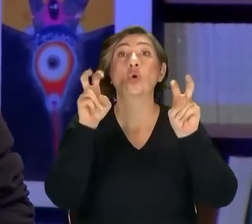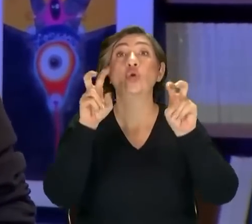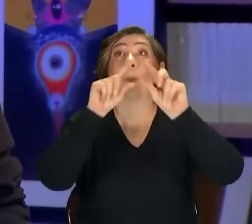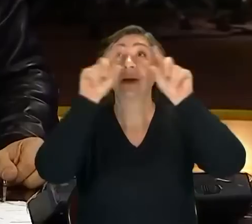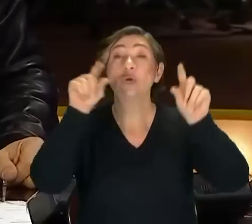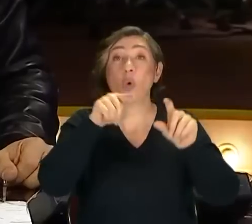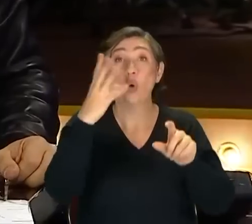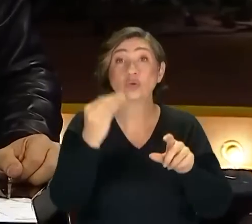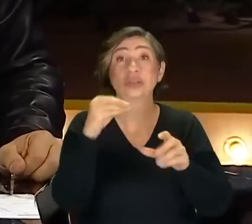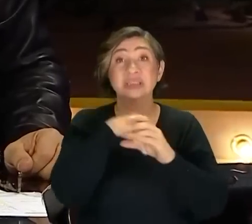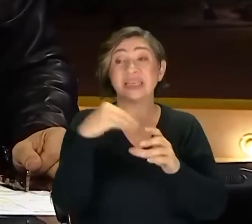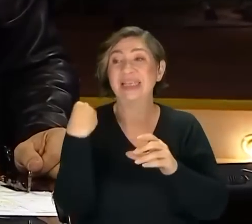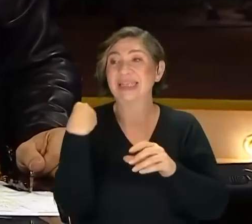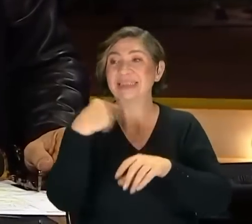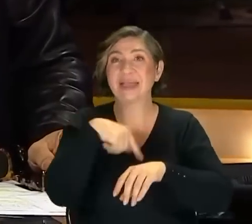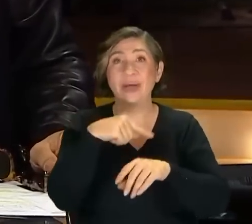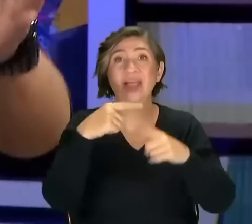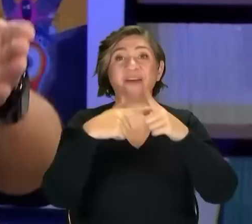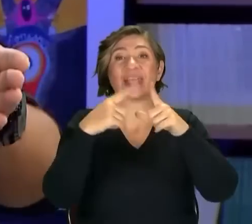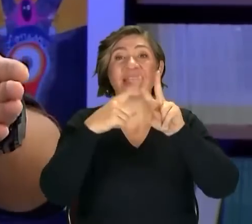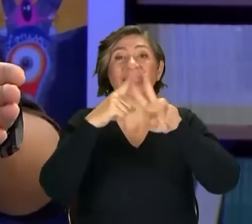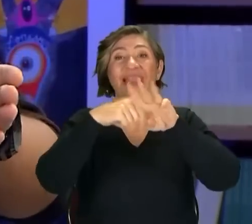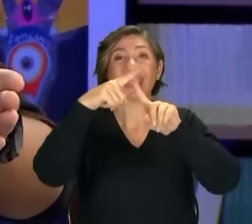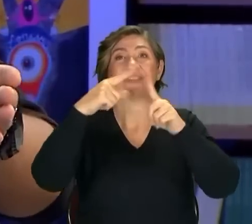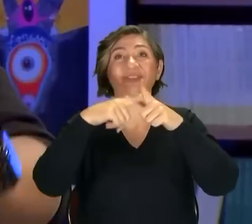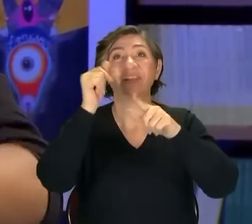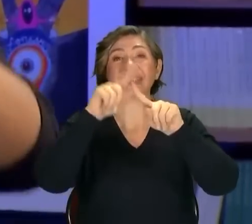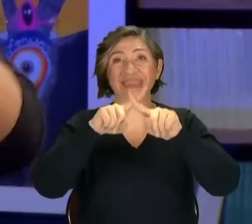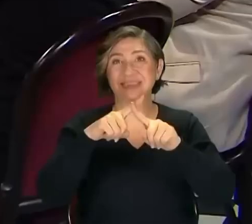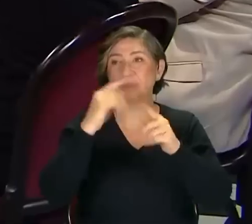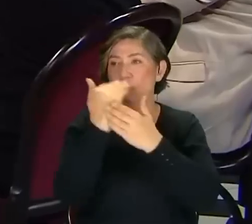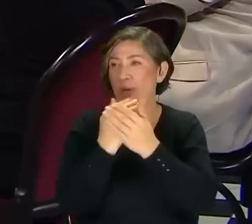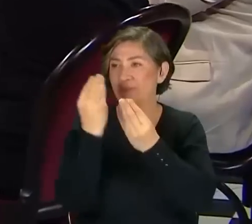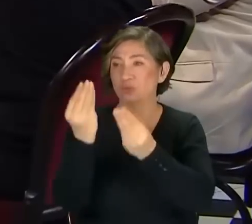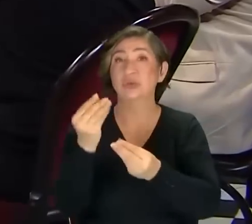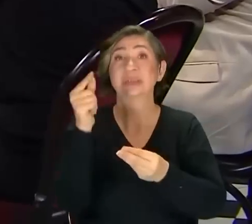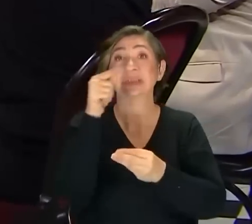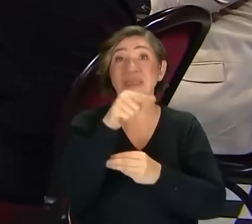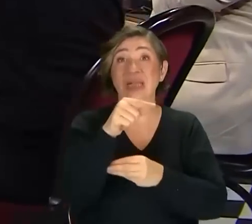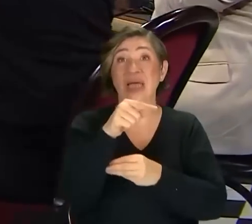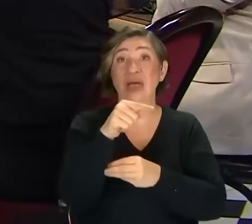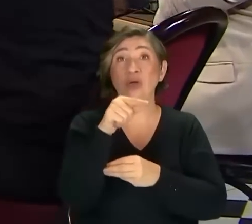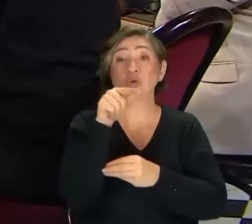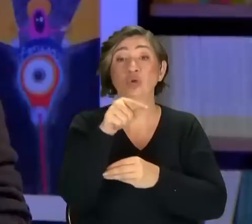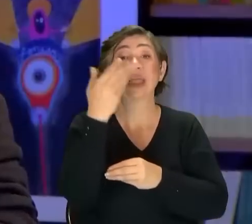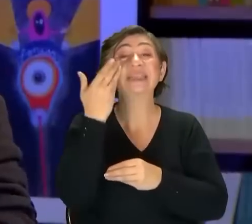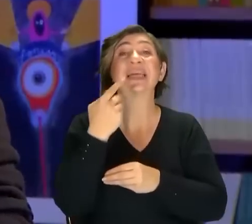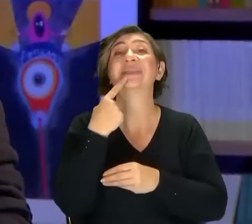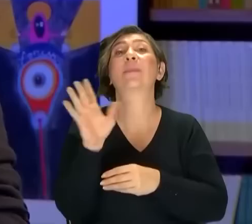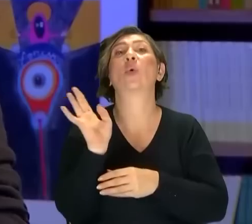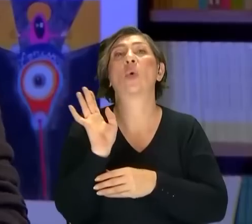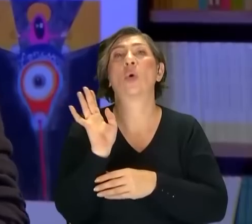o olduğu için mesela yeni dönemde Netflix bir program veriyorsun Netflix'e. Sana şu kadar izlendi